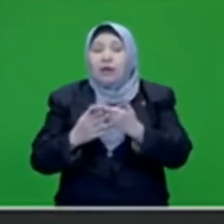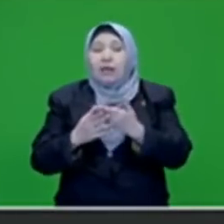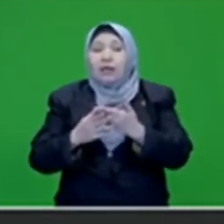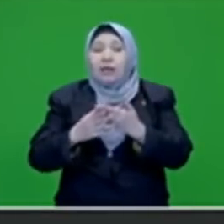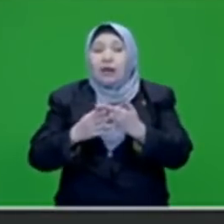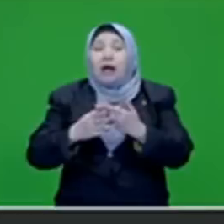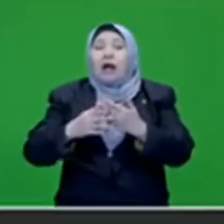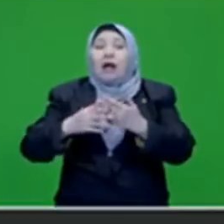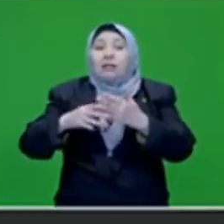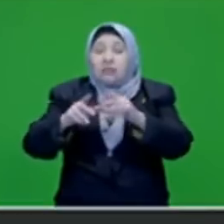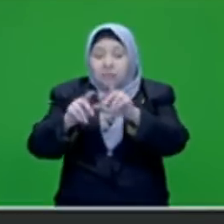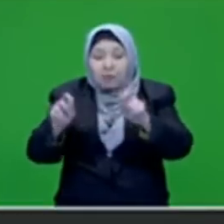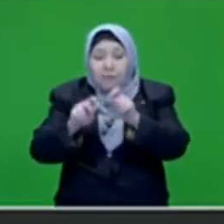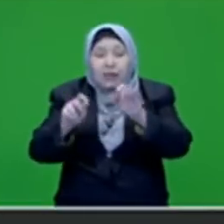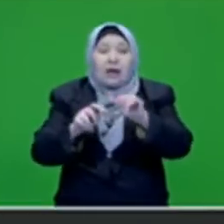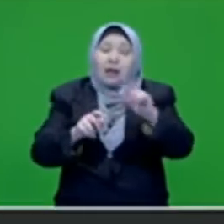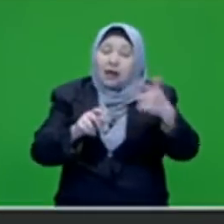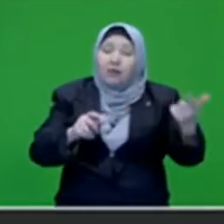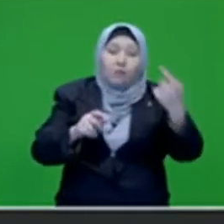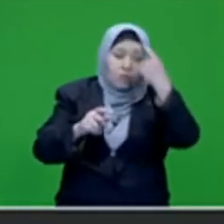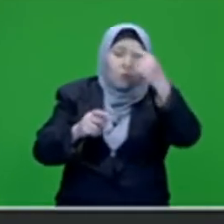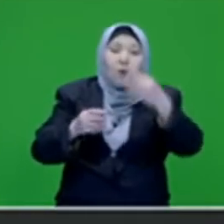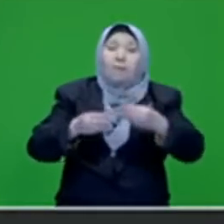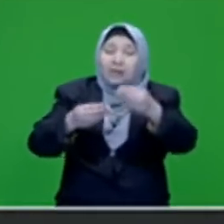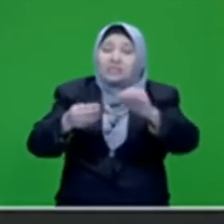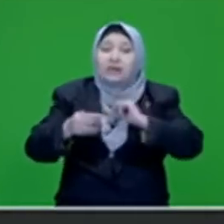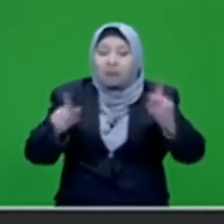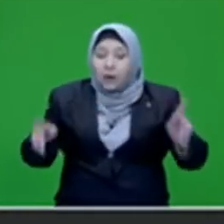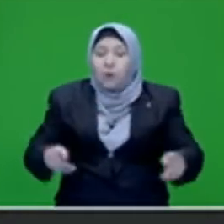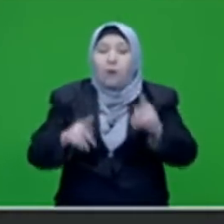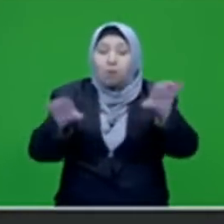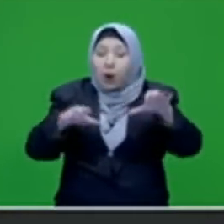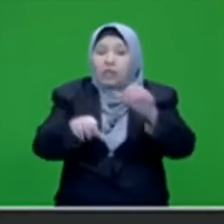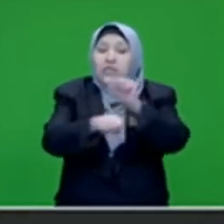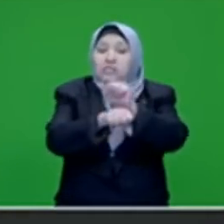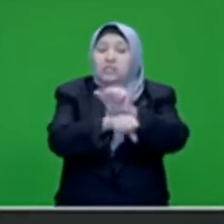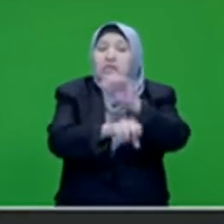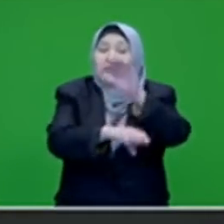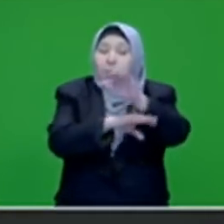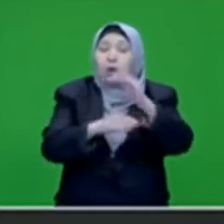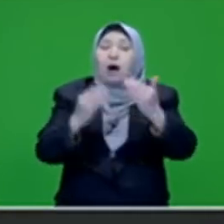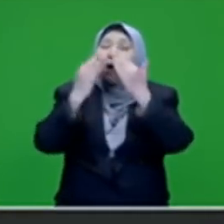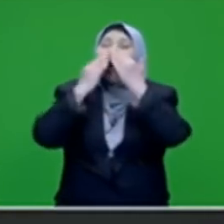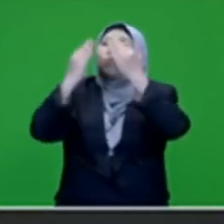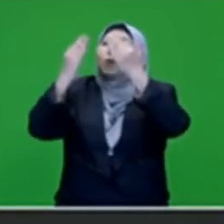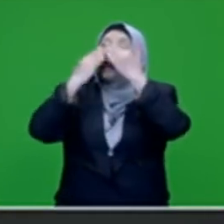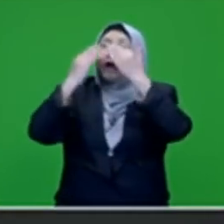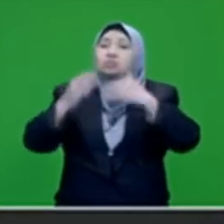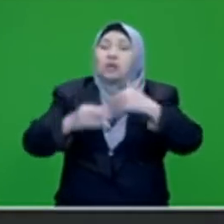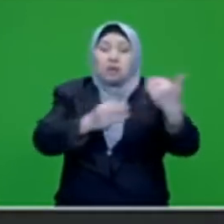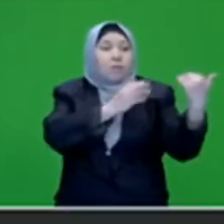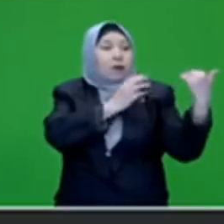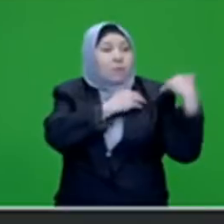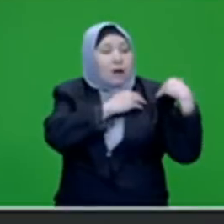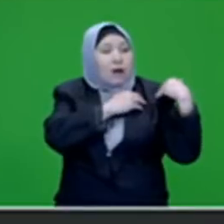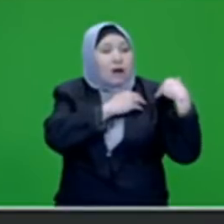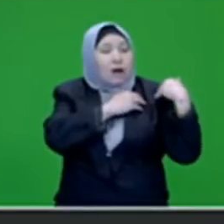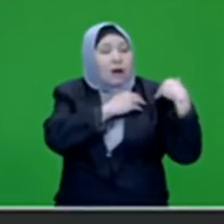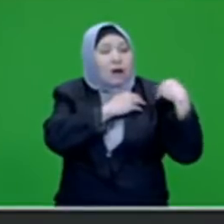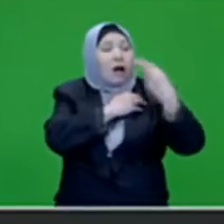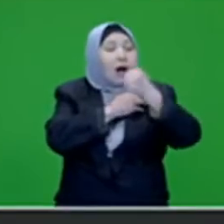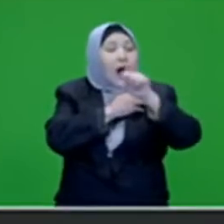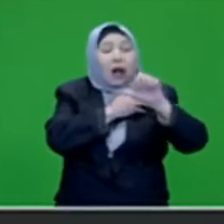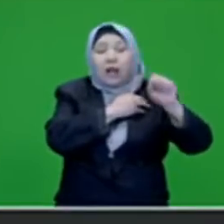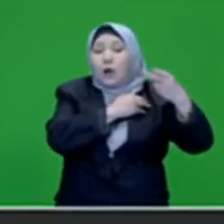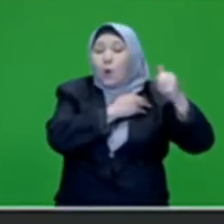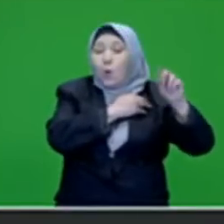yang lain memberi peluang untuk saya buat kerja-kerja dakwah. Alhamdulillah. Saya dipertanggungjawabkan untuk jaga haliwan mu'alaf di negeri Selangor, di